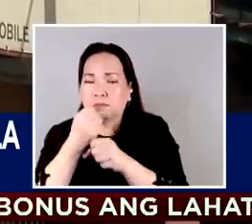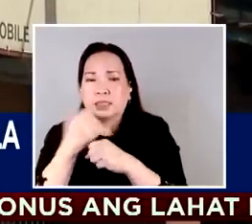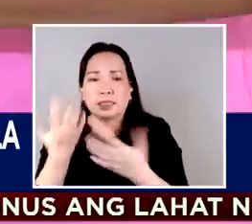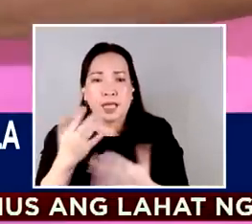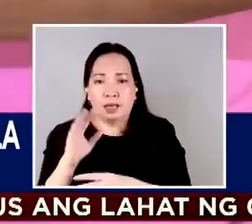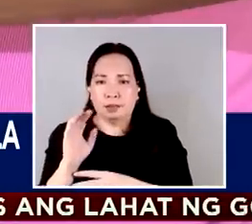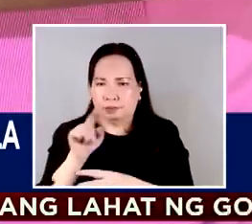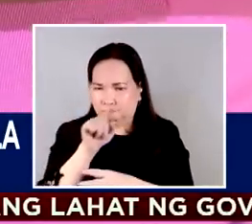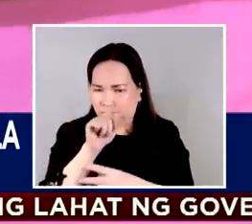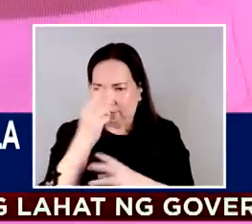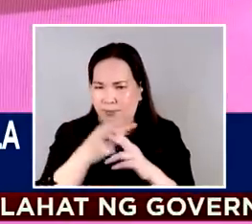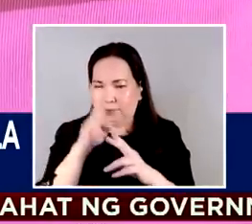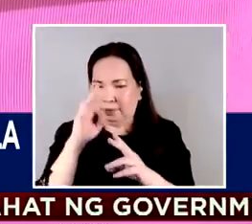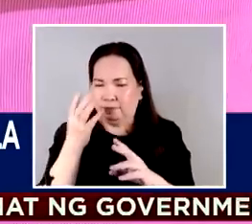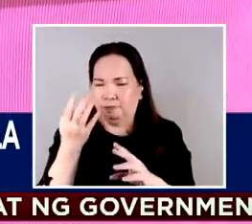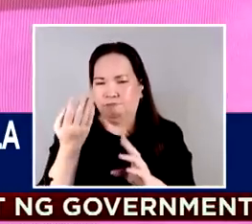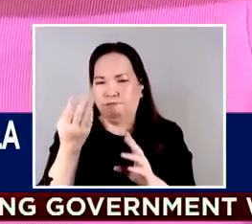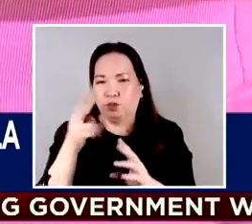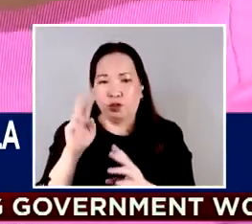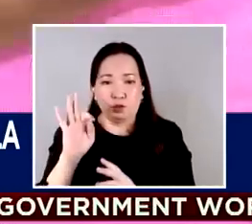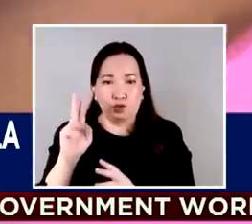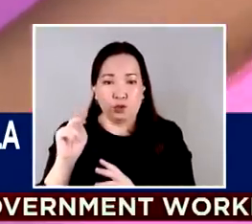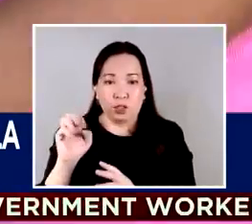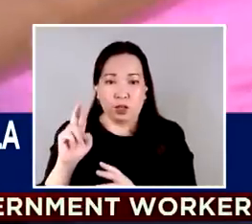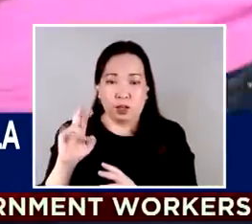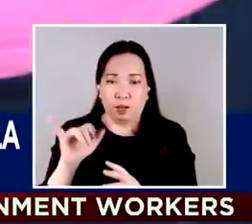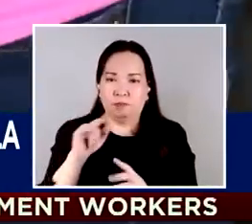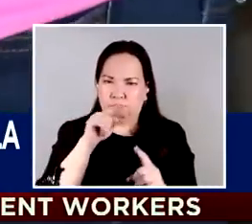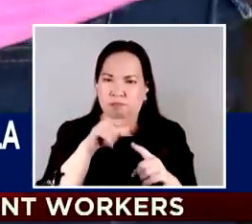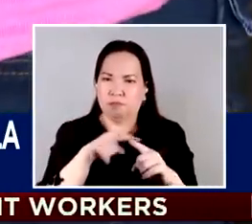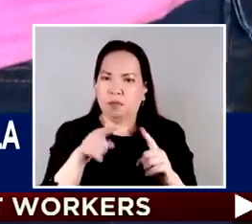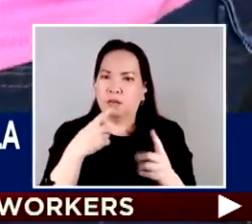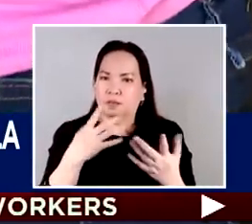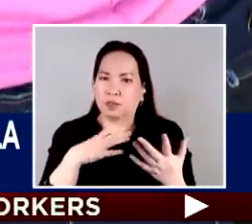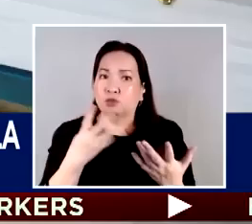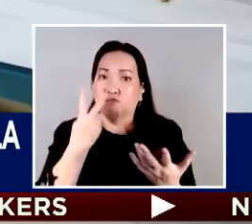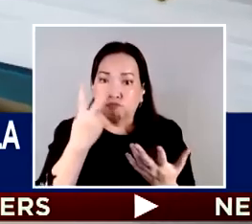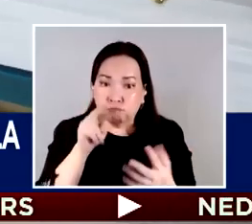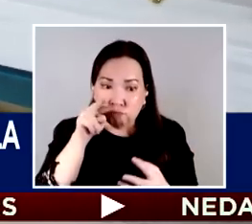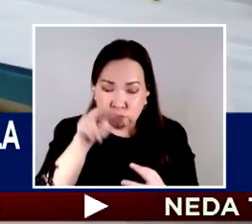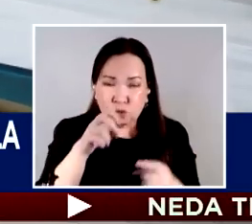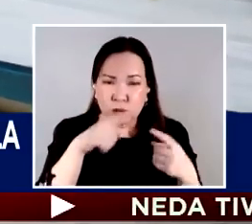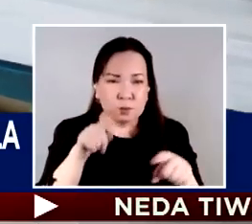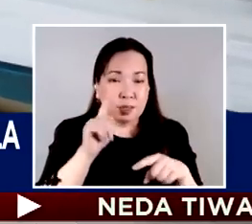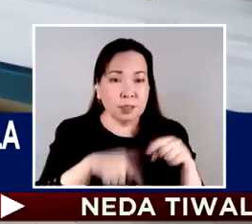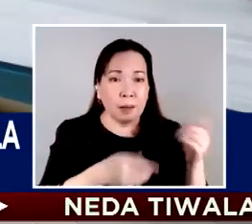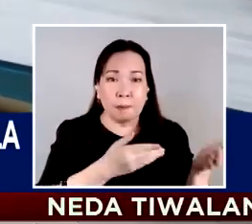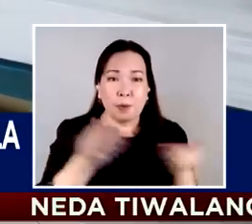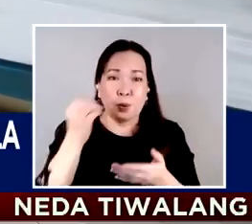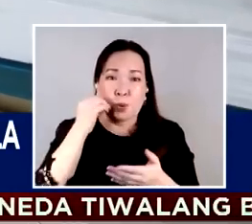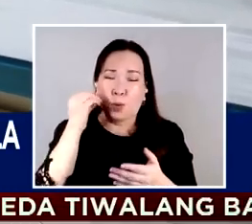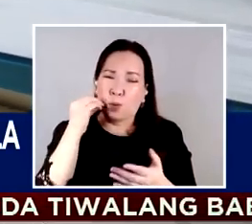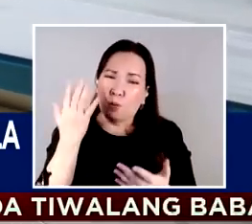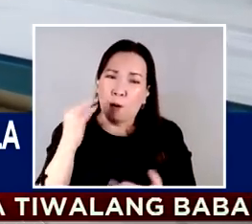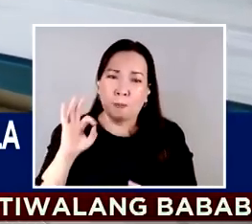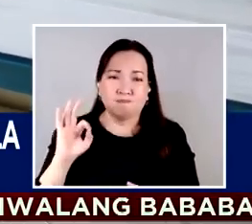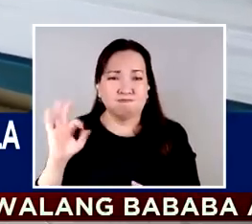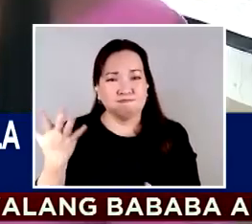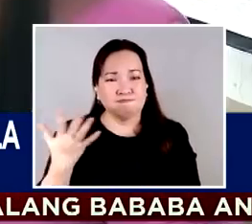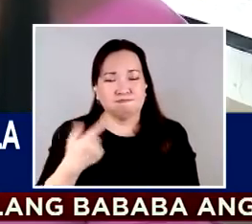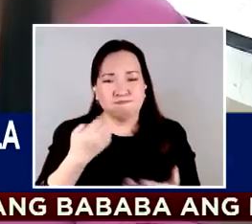Services. Pero kahit na nakita, hindi pa rin niya may uuwi ang bangkay nito dahil wala umano silang